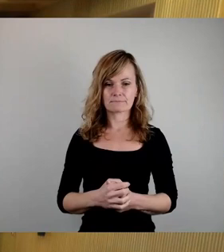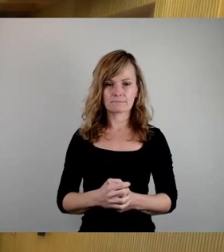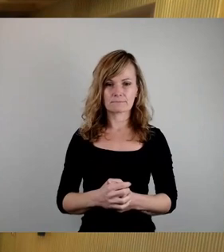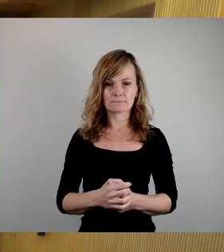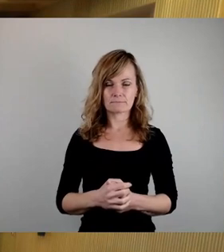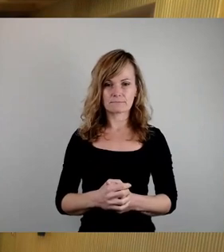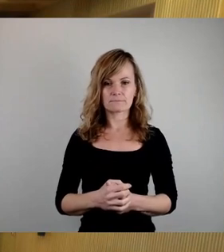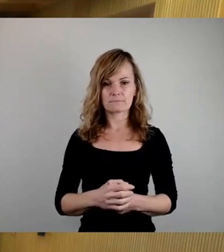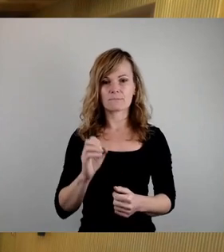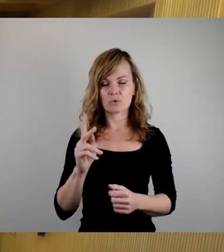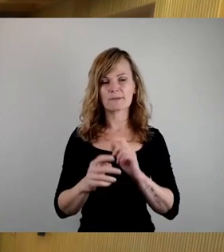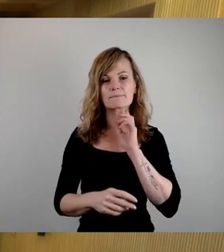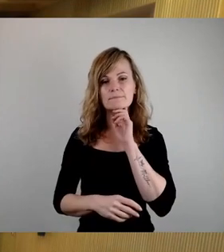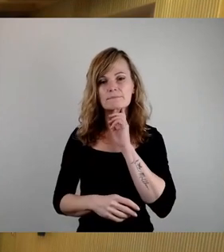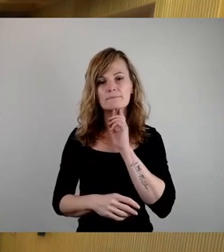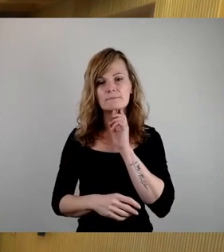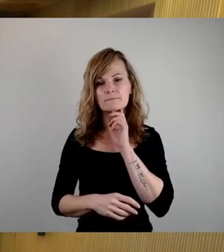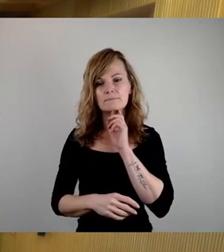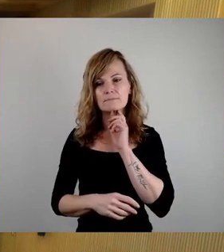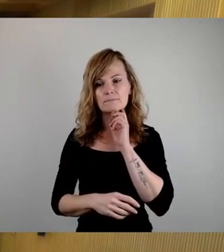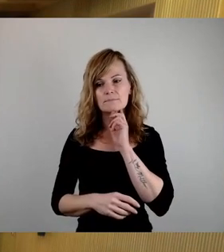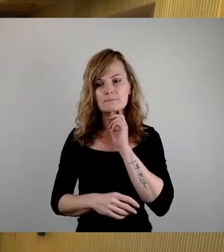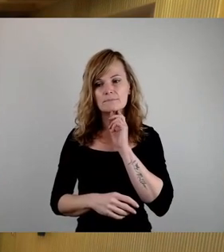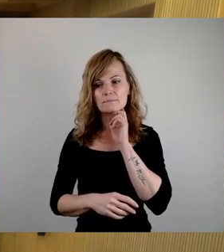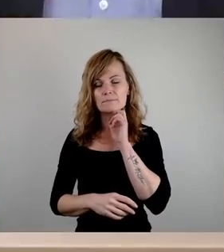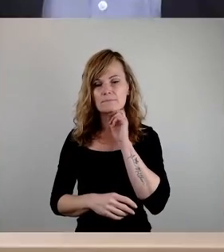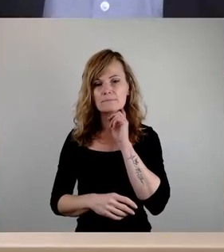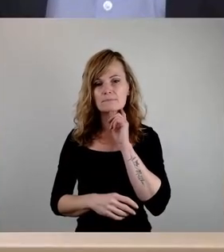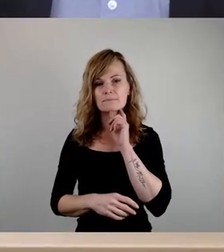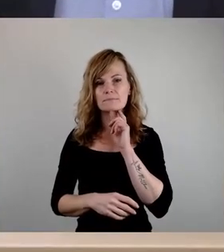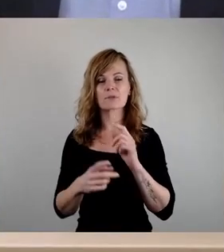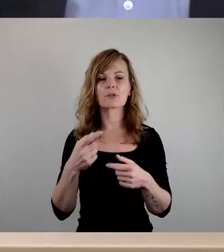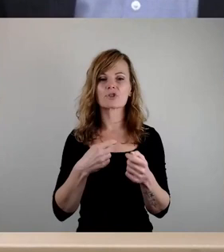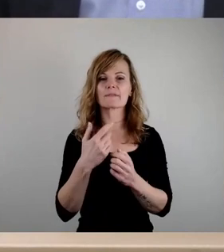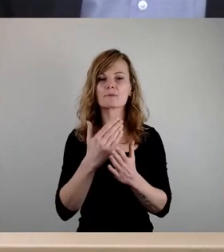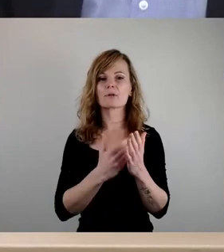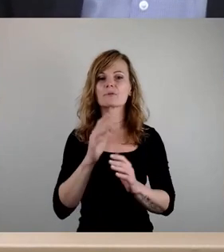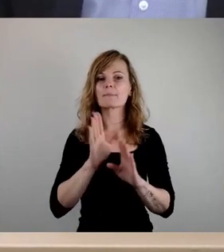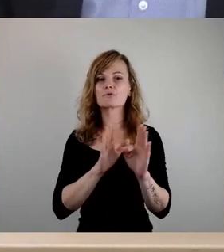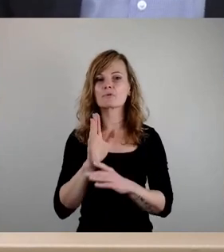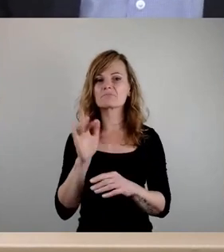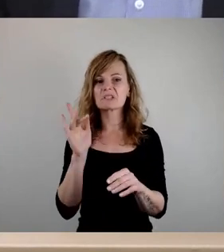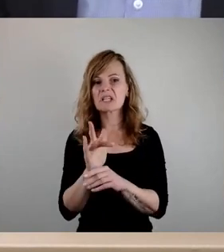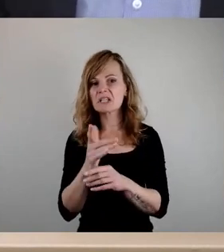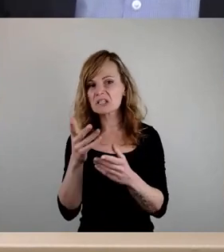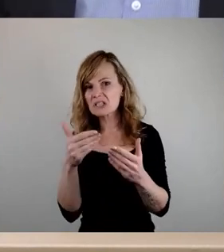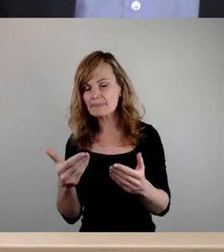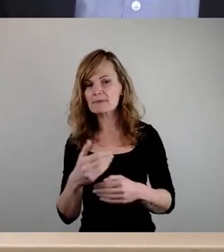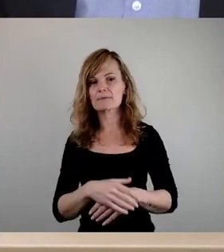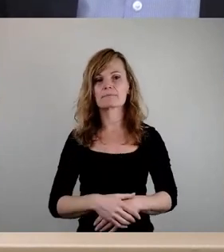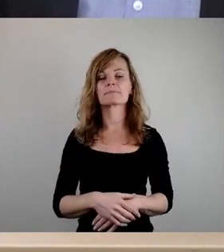Okay, dann Herr Lanczynski. Achso, würden wir erstmal den Geschäftsordnungsantrag abstimmen lassen? Gibt es eine Gegenrede? Formal.